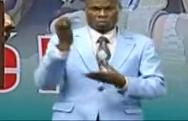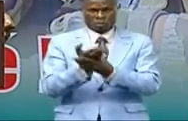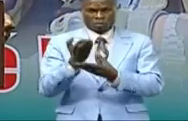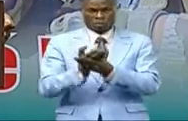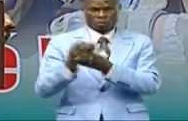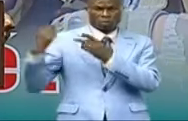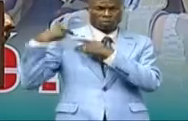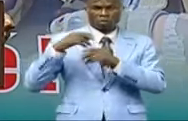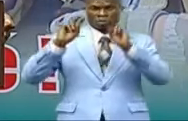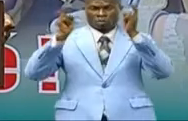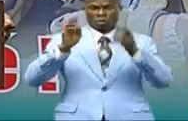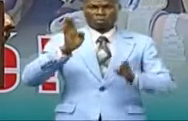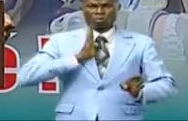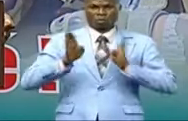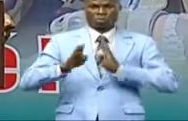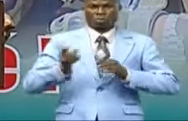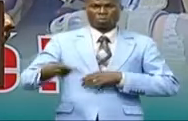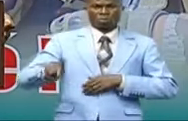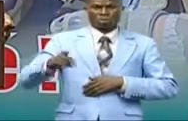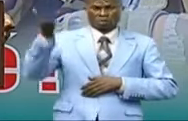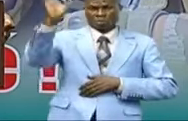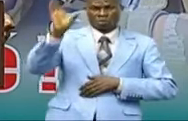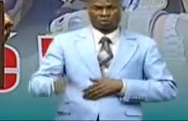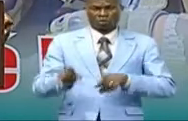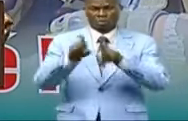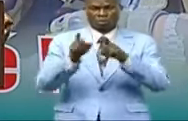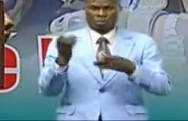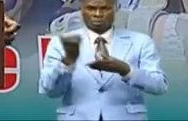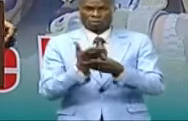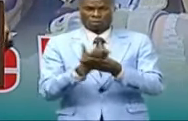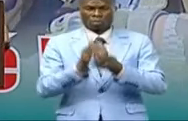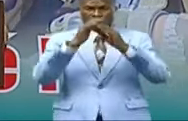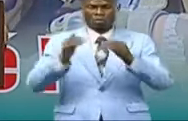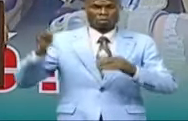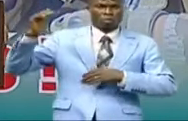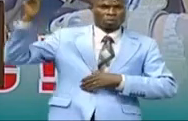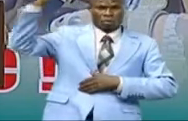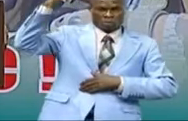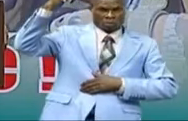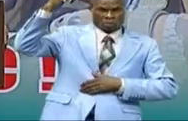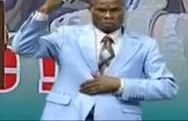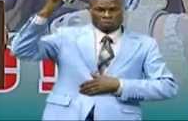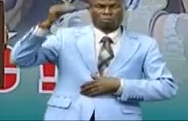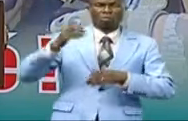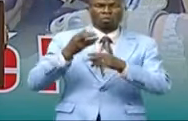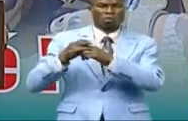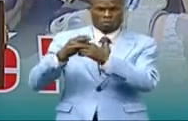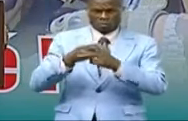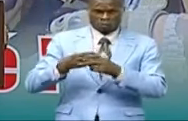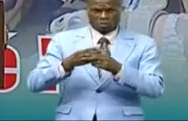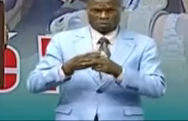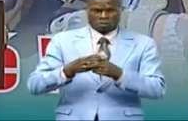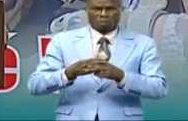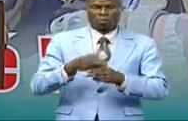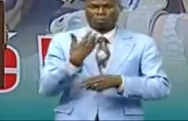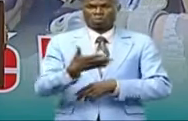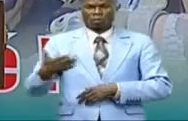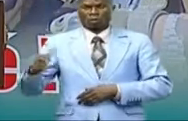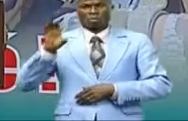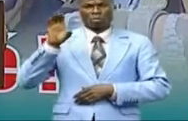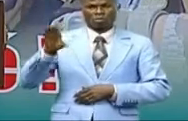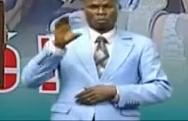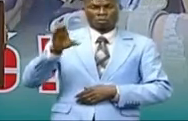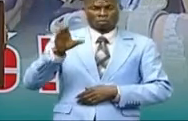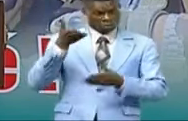la ville de Beni, dans la province du Congo central, ainsi que les dossiers de l'immeuble Marcel Lafleur, afin de sécuriser les patrimoines de la banque